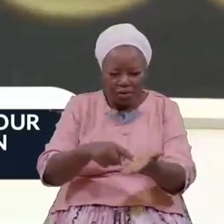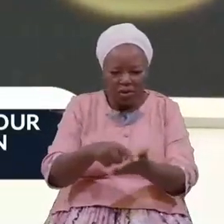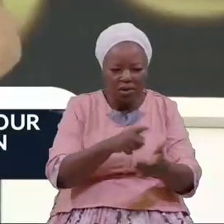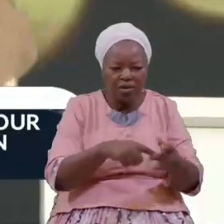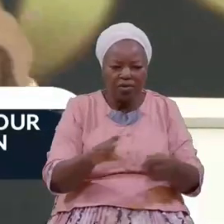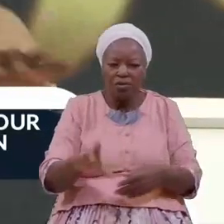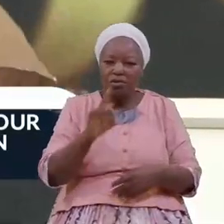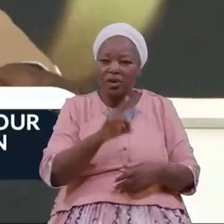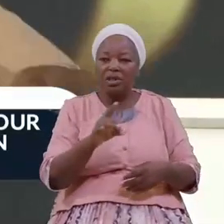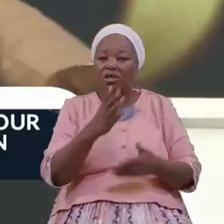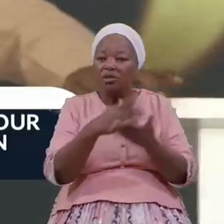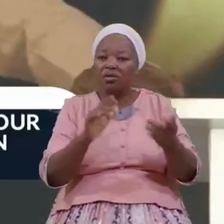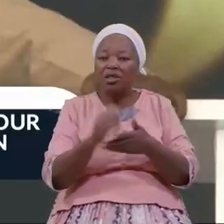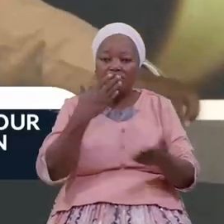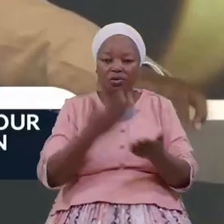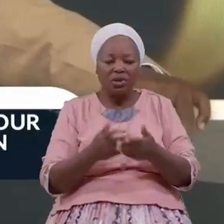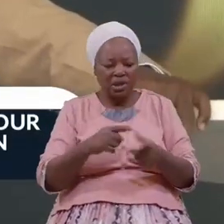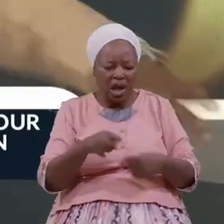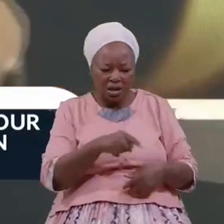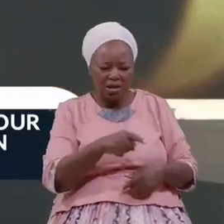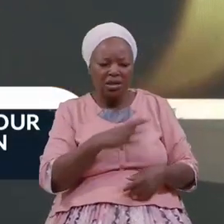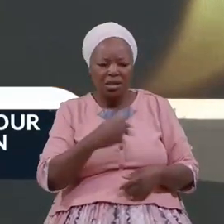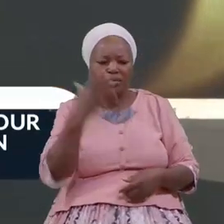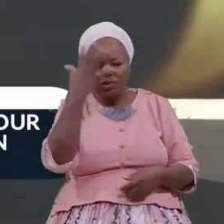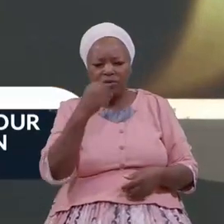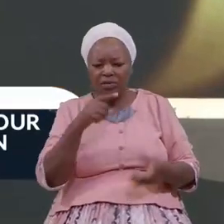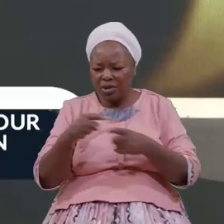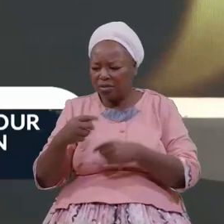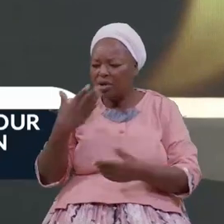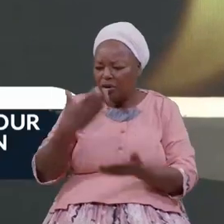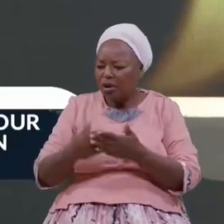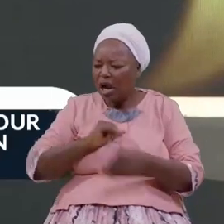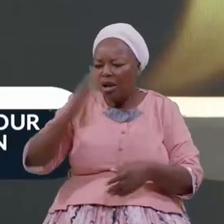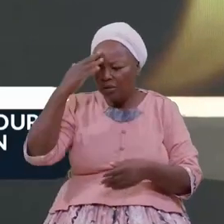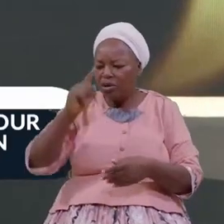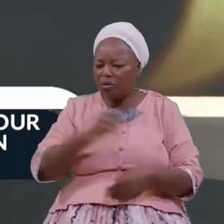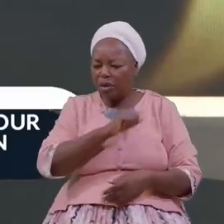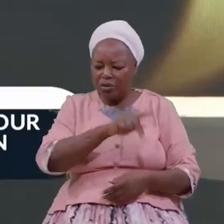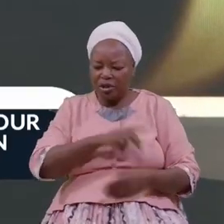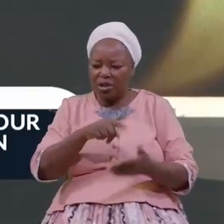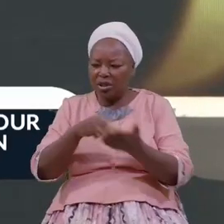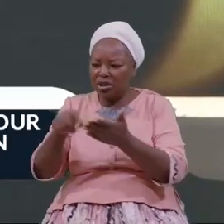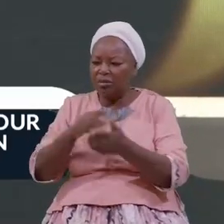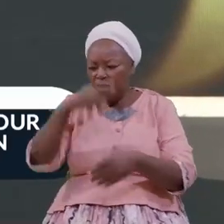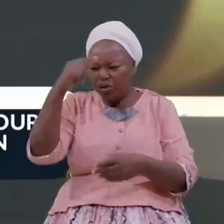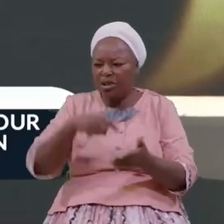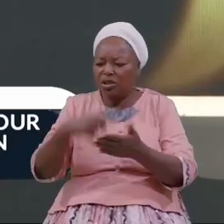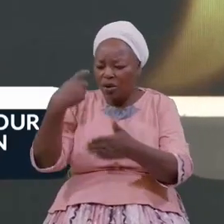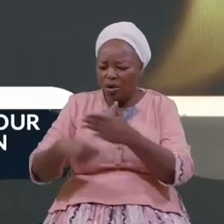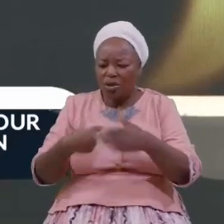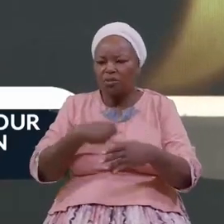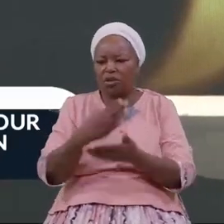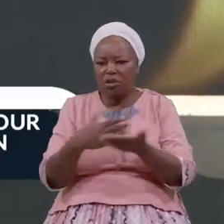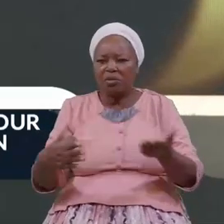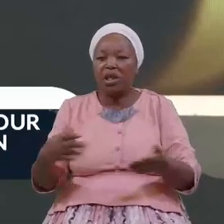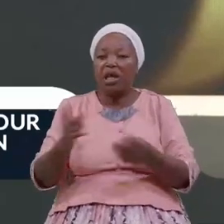importante et vous allez bien choisir la chose que je crois qu'il va accepter ceci, que ceci m'a